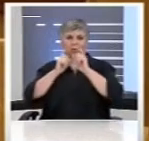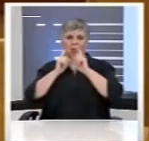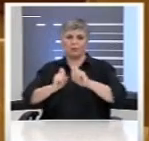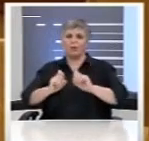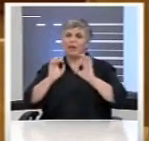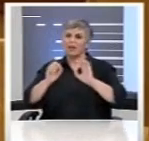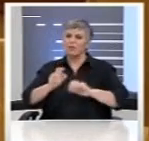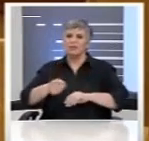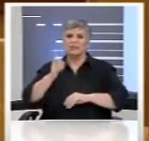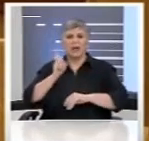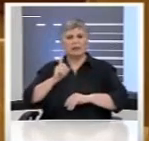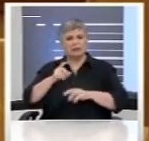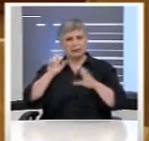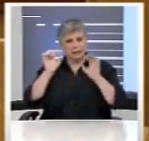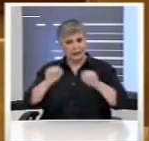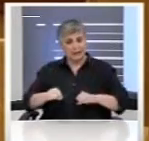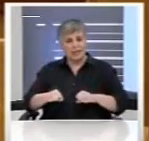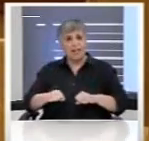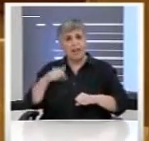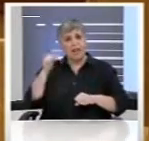όση αντιπολίτευση θέλετε. Ευχαριστώ.